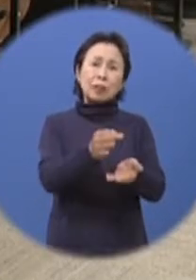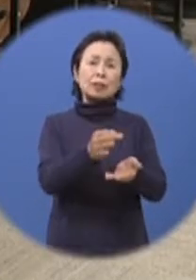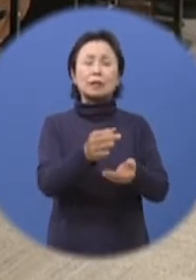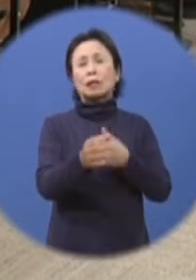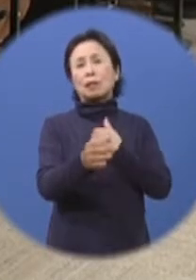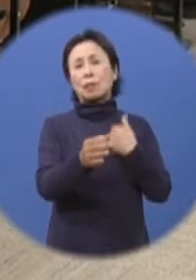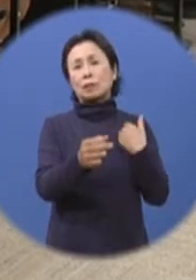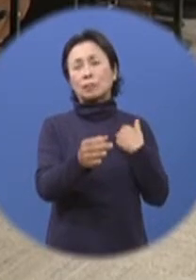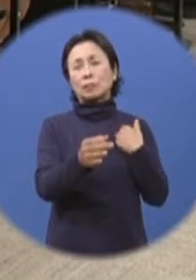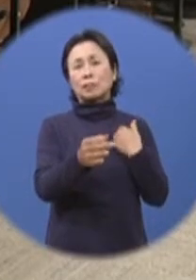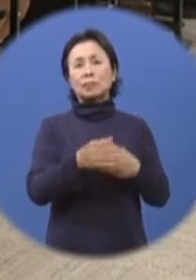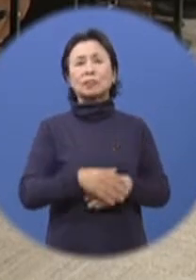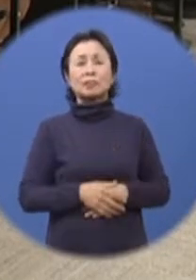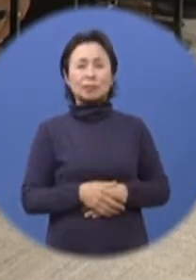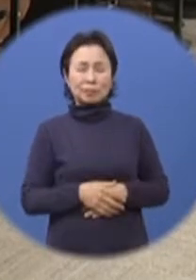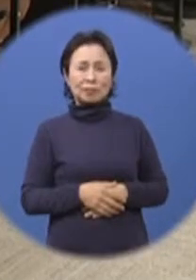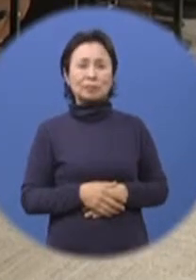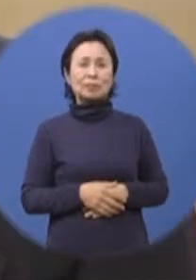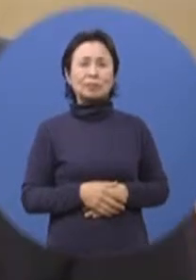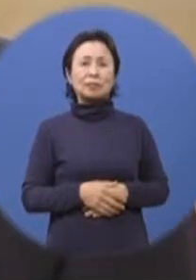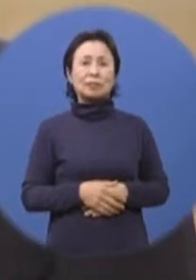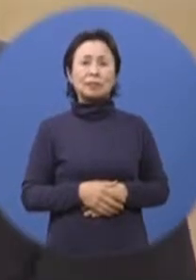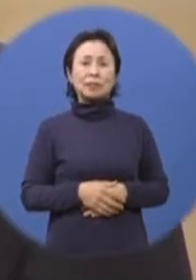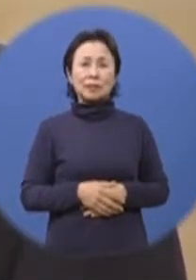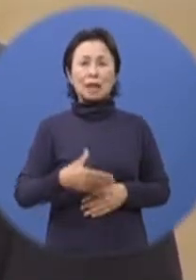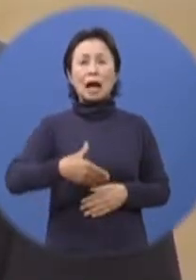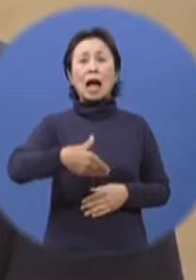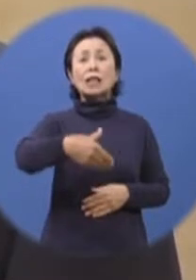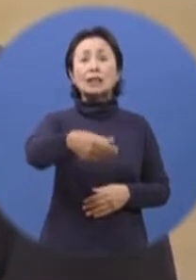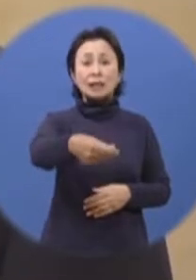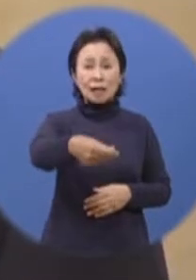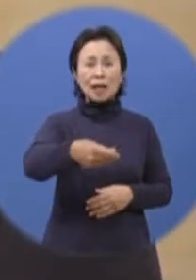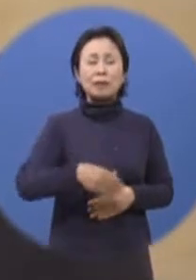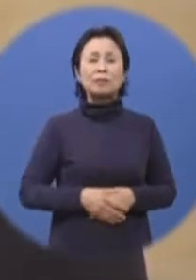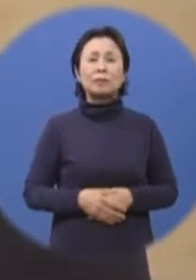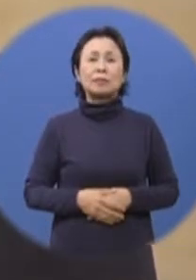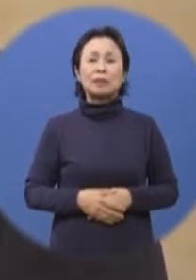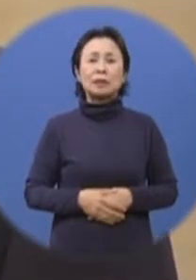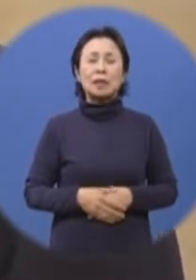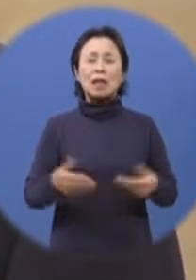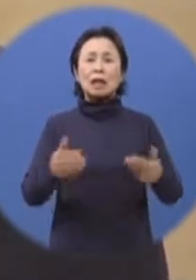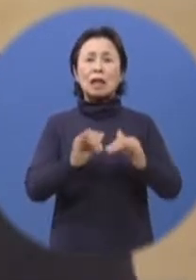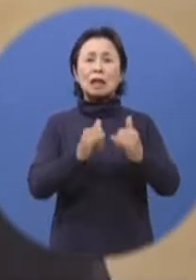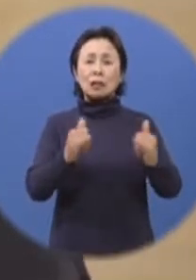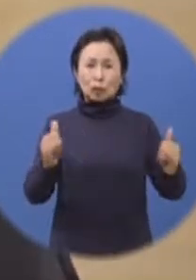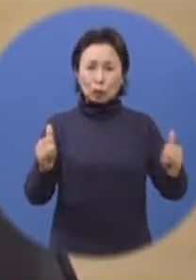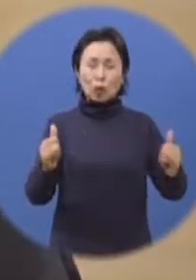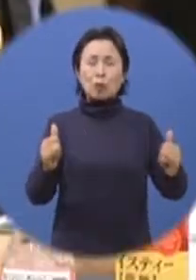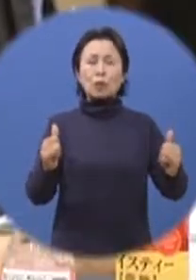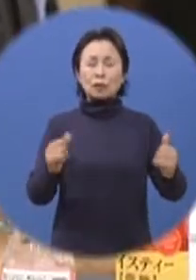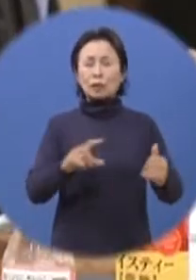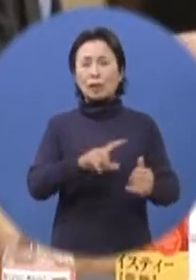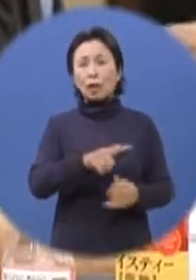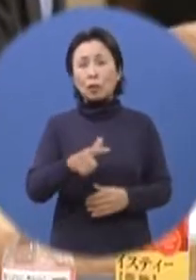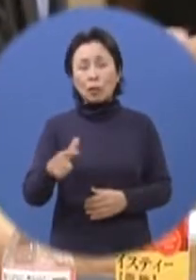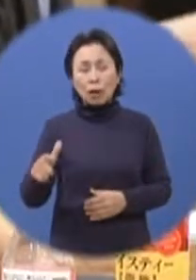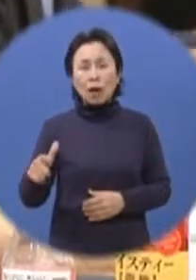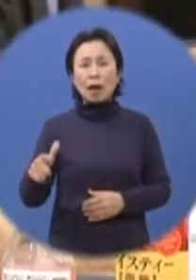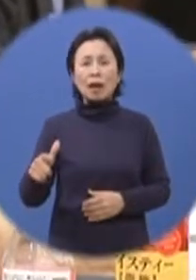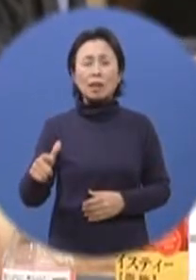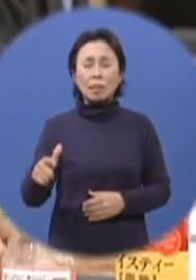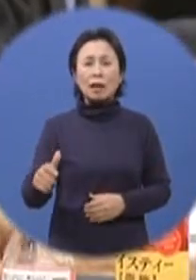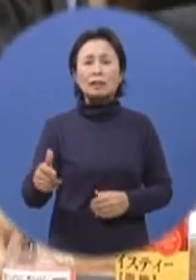とりあえずその拳からお金を貸ししてそれで従業員の方あるいはまあ別の方がねその